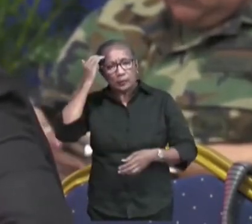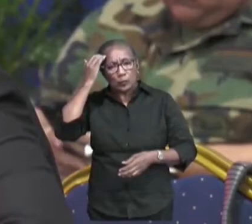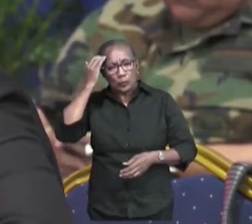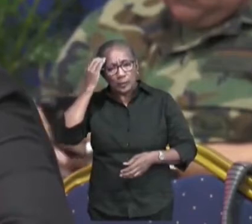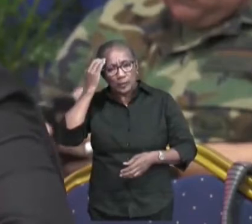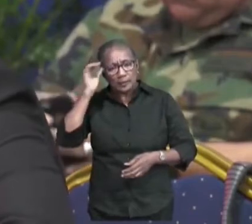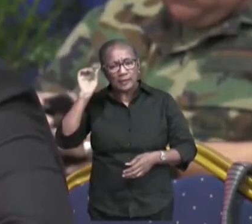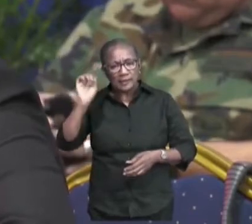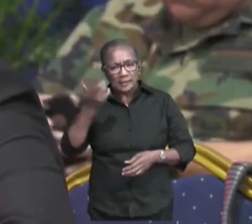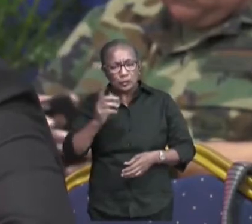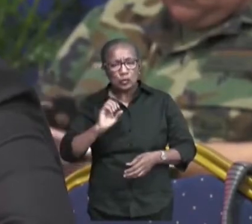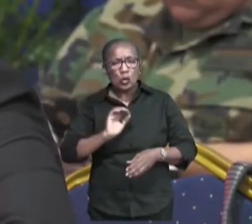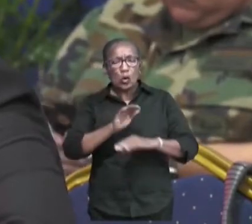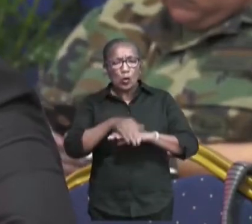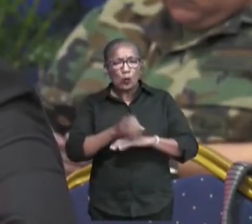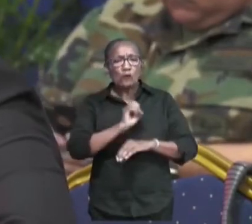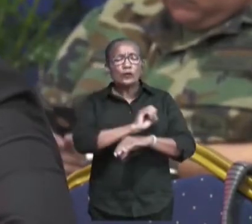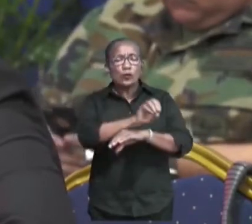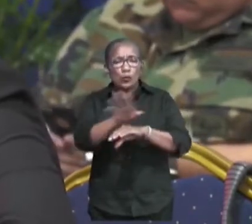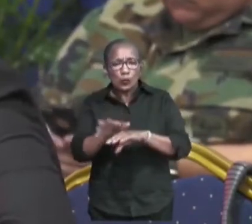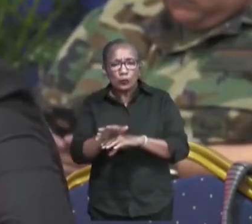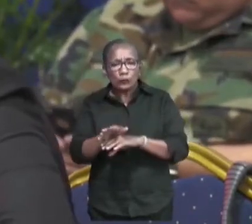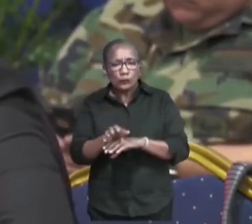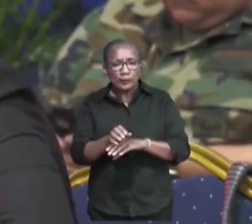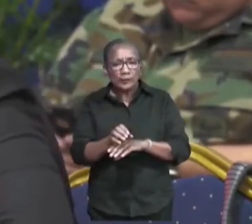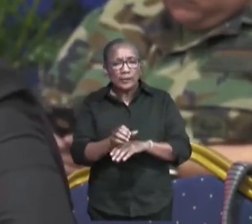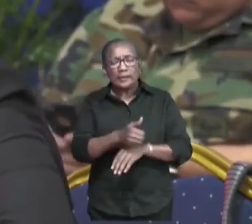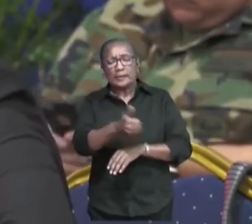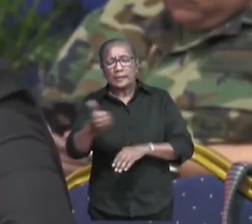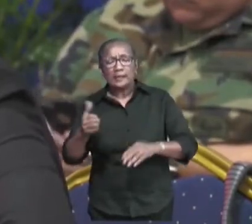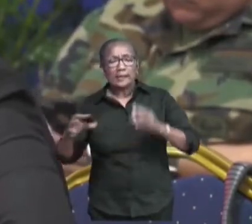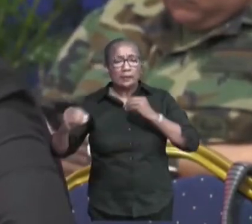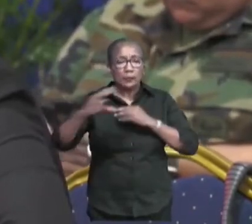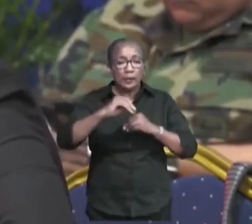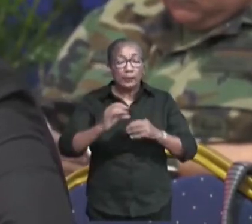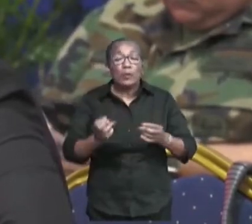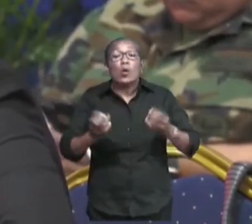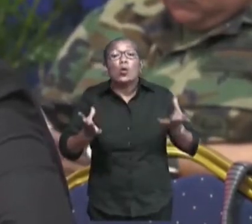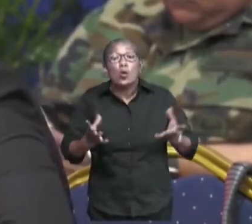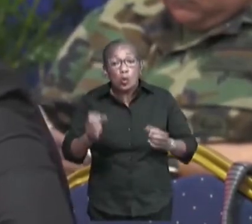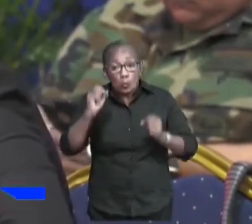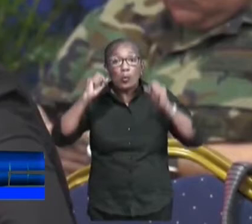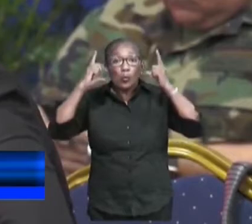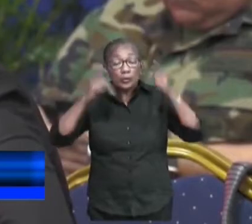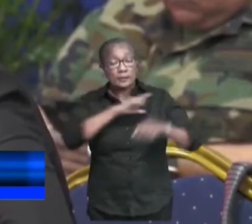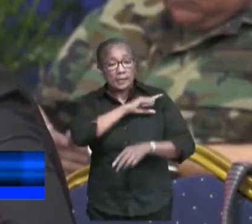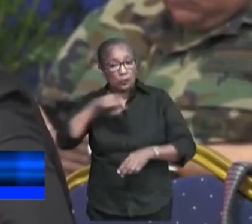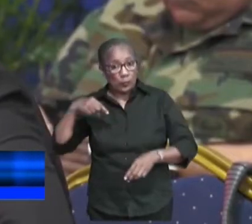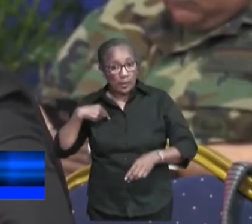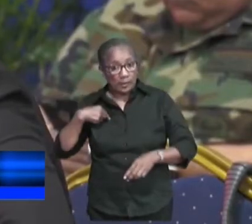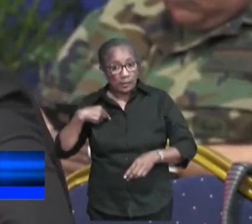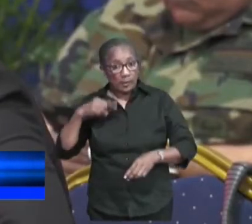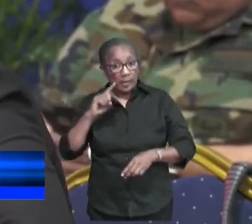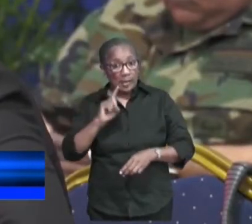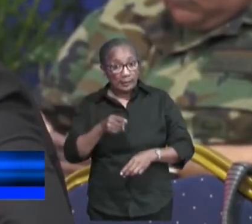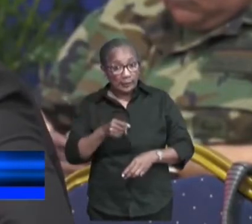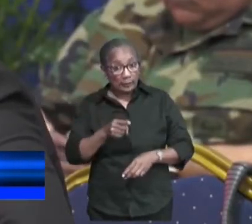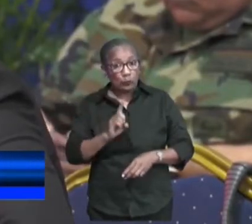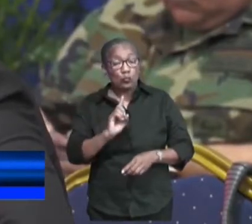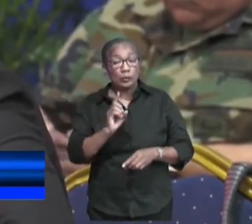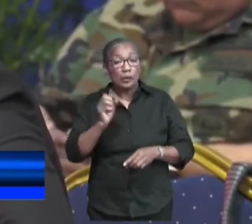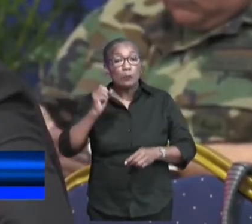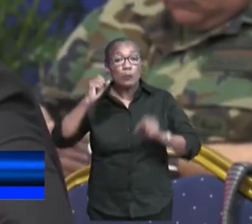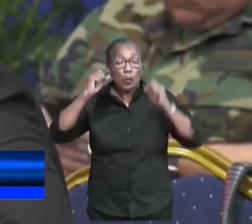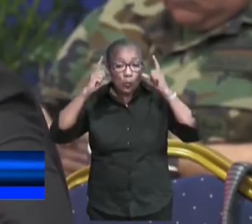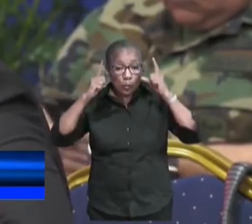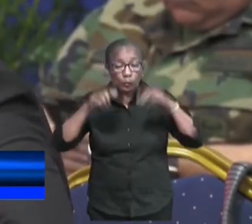COVID. Iedereen praat over COVID. Maar hoe bewust zijn we? En dat gaat een rol spelen, omdat die bewustwording van